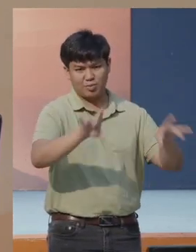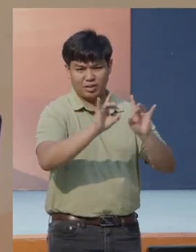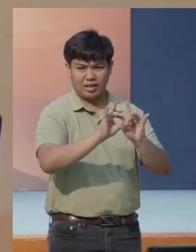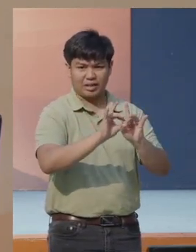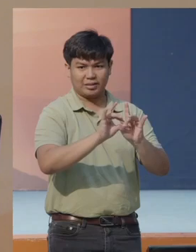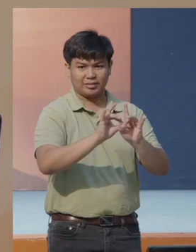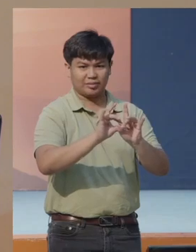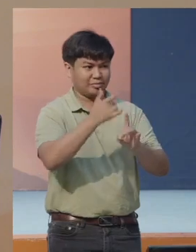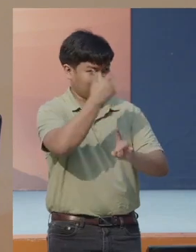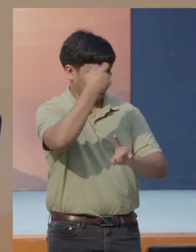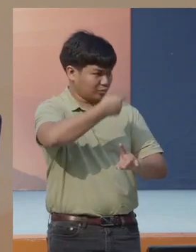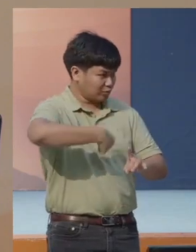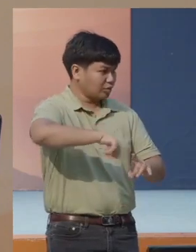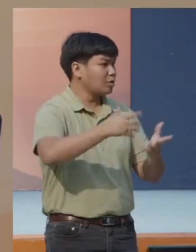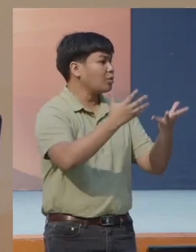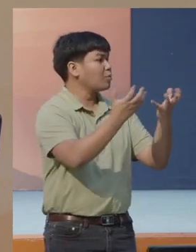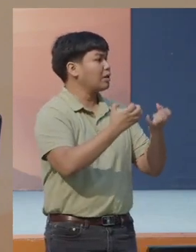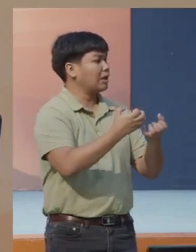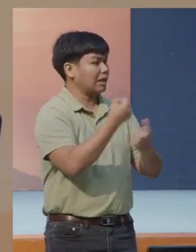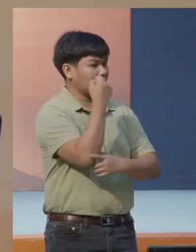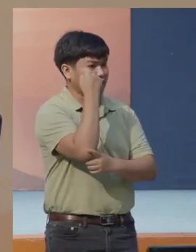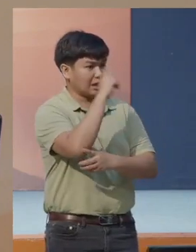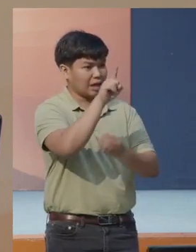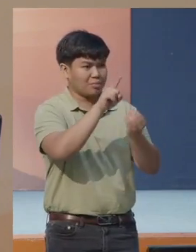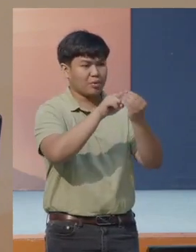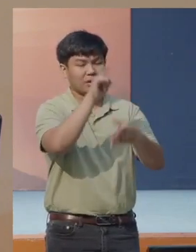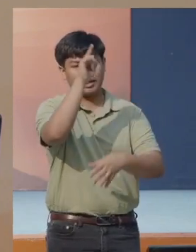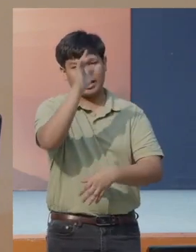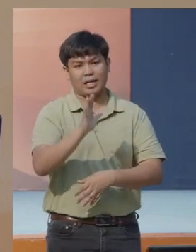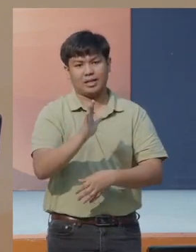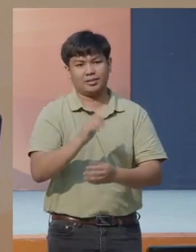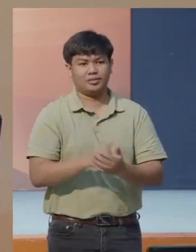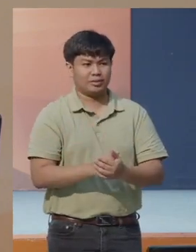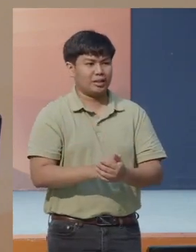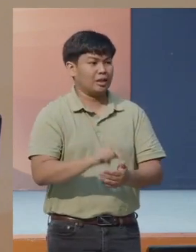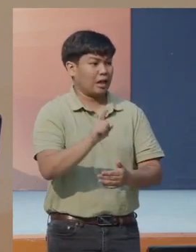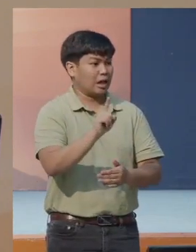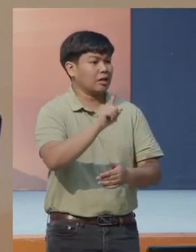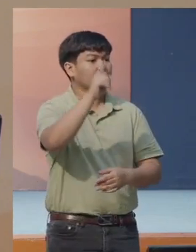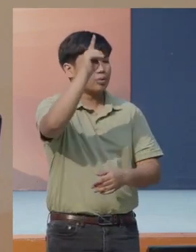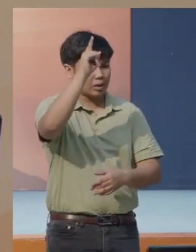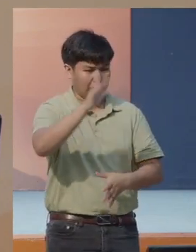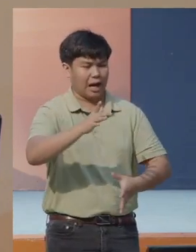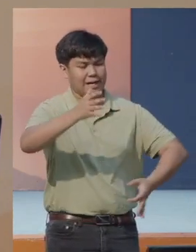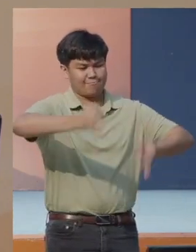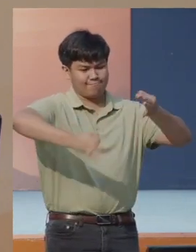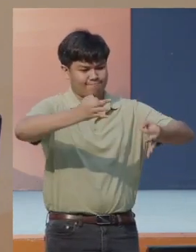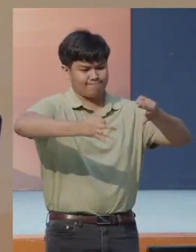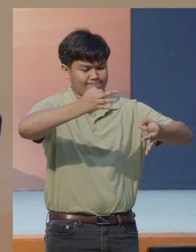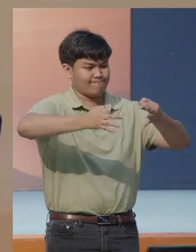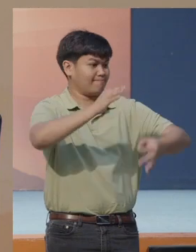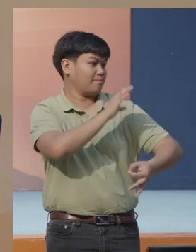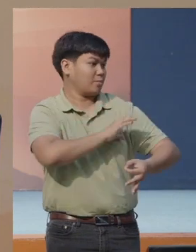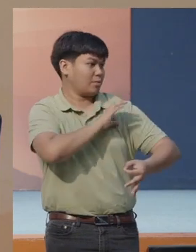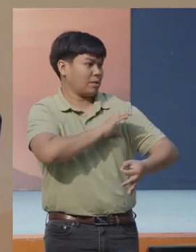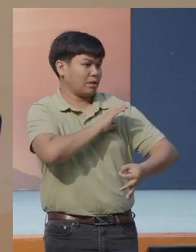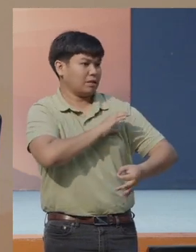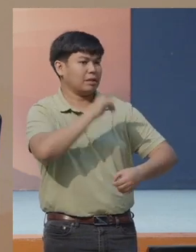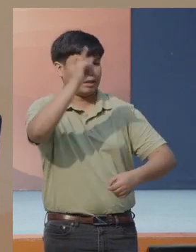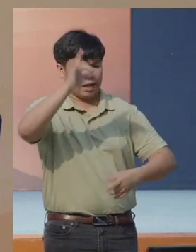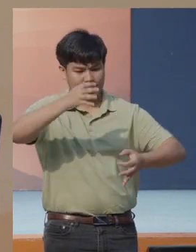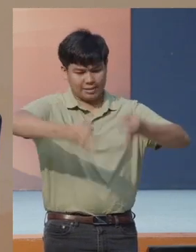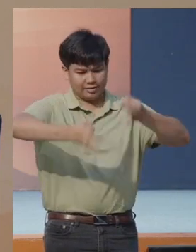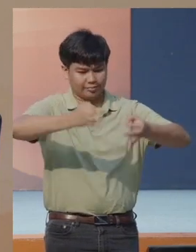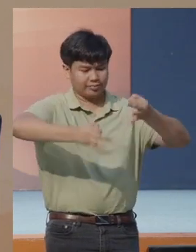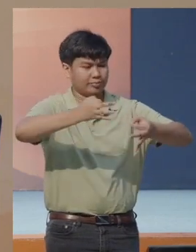ang nais nating maintindihan sa patungkol sa Panginoon in His just character of God being